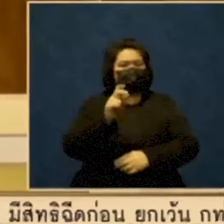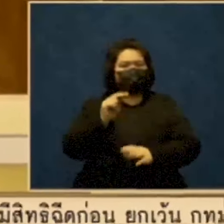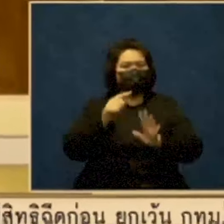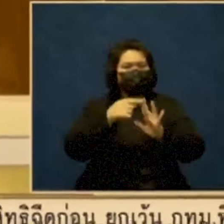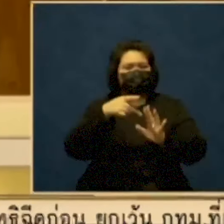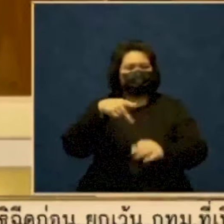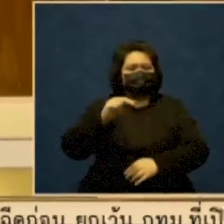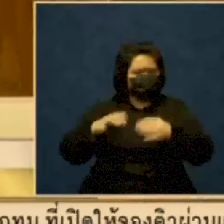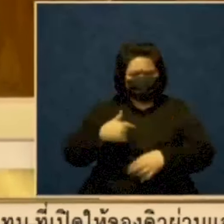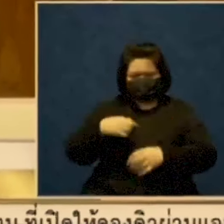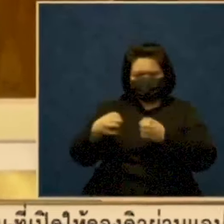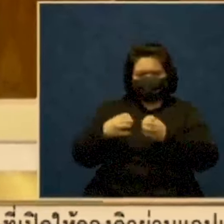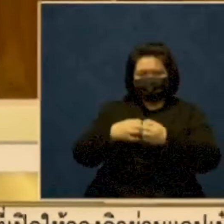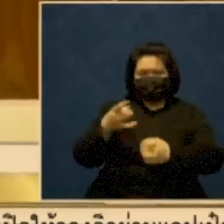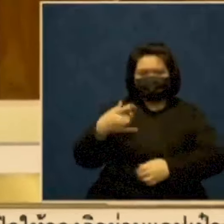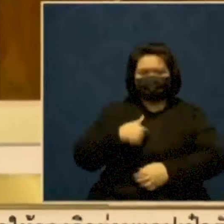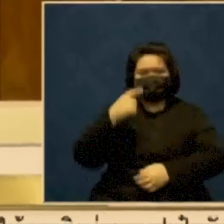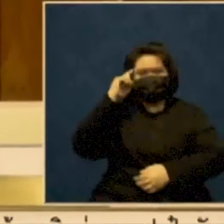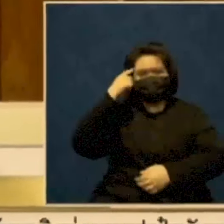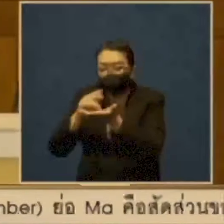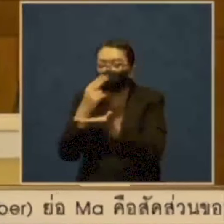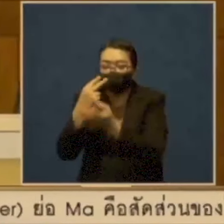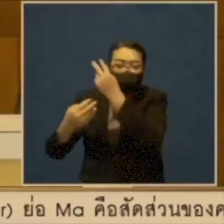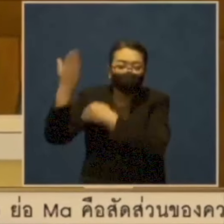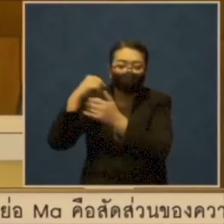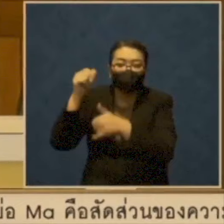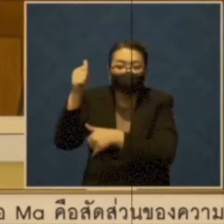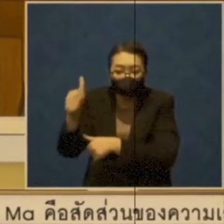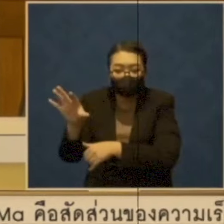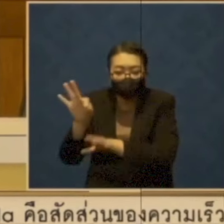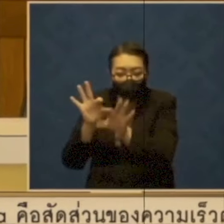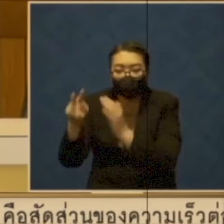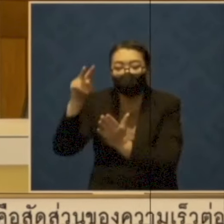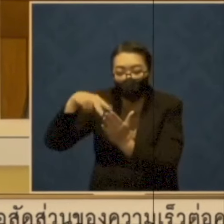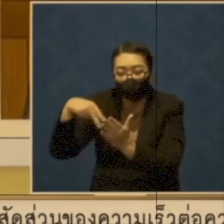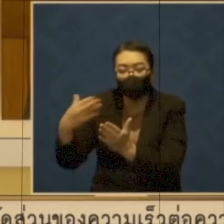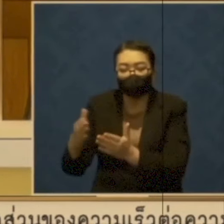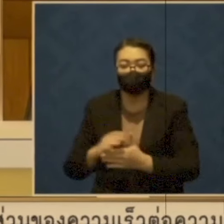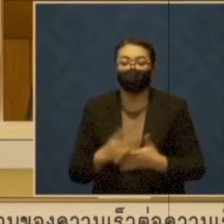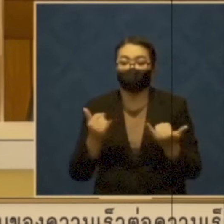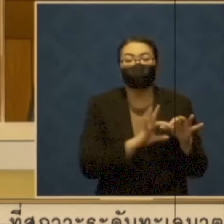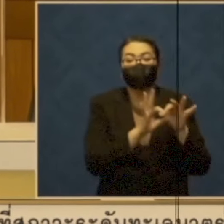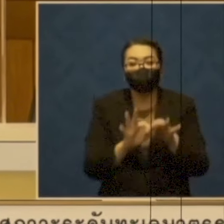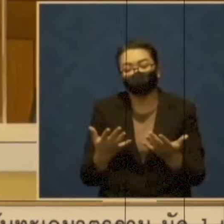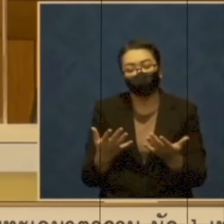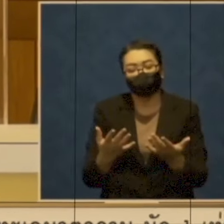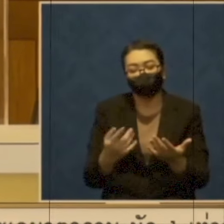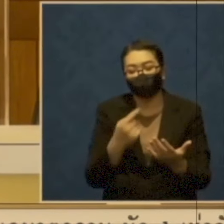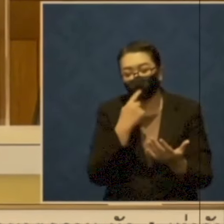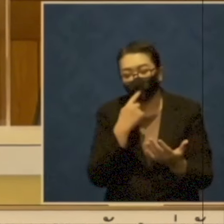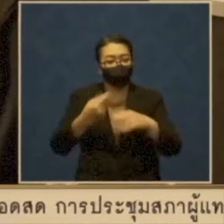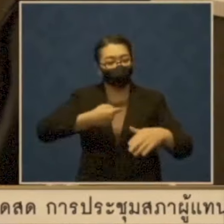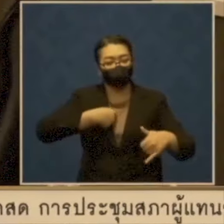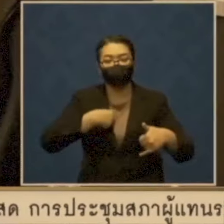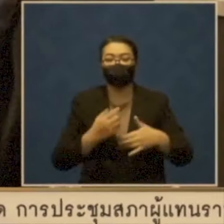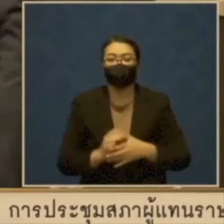าผมไปเกี่ยวข้องผมยังไม่รู้เลยจะปฏิวัติเมื่อไหร่ สิ่งที่ท่านทำในหลายอย่างวันนี้ทุกคนก็ปรากฏแล้วว่าเป็นเรื่องของการก้าวล่วงสถาบันของชา